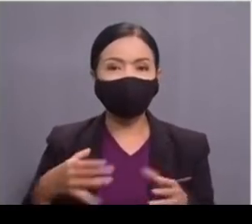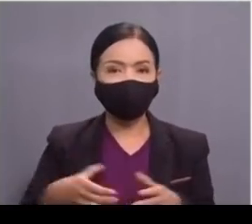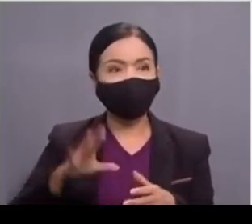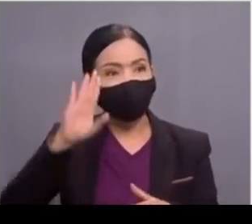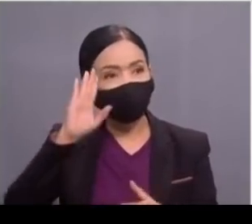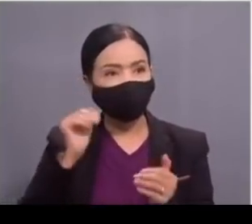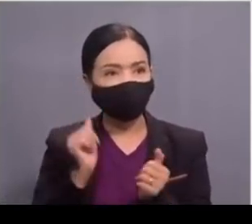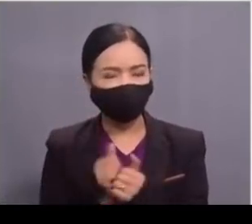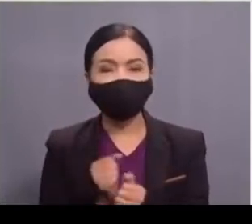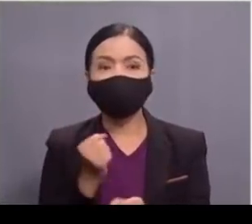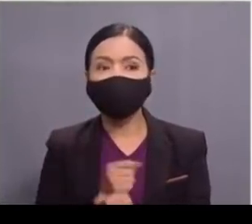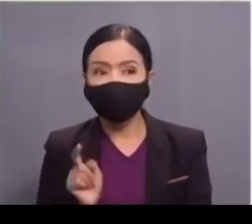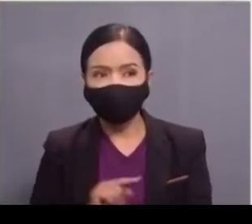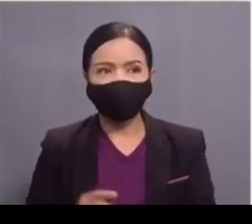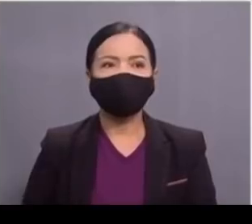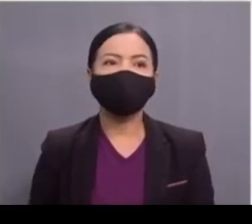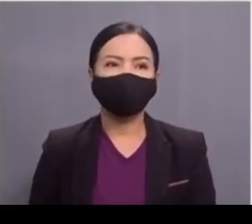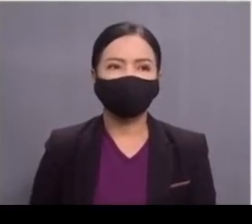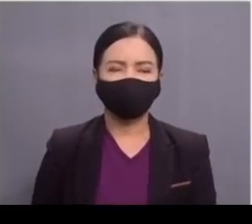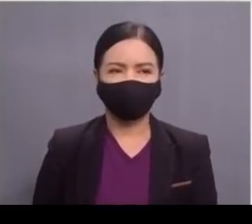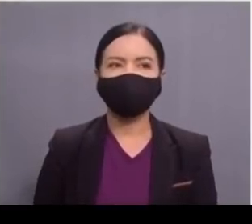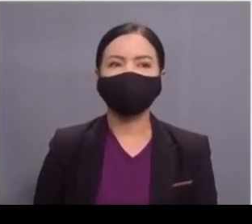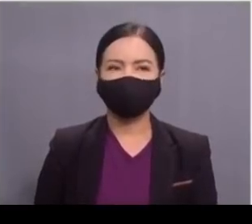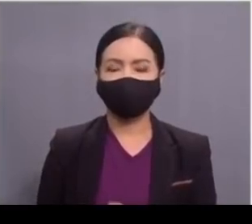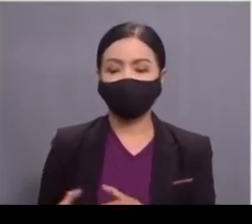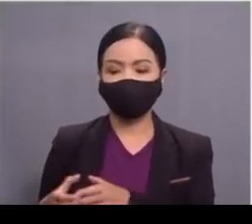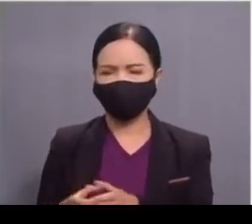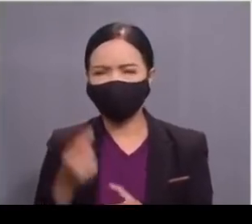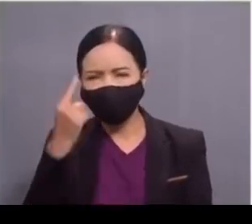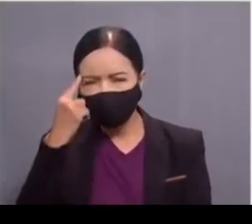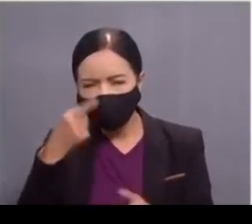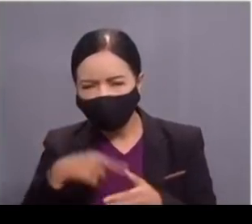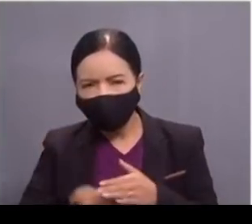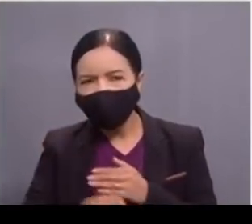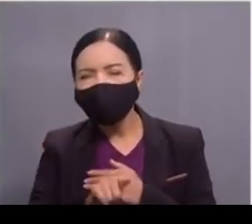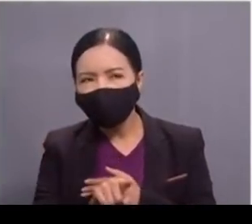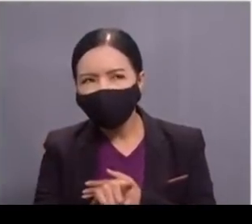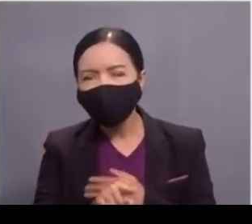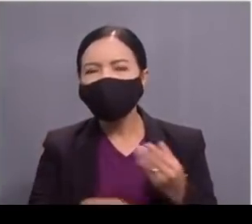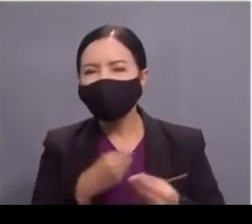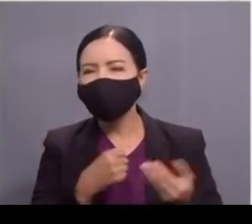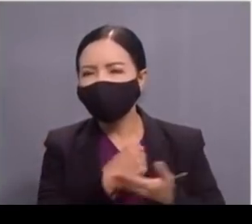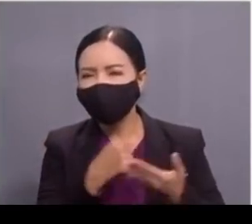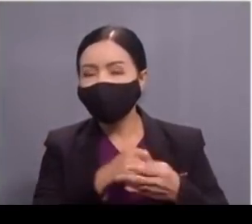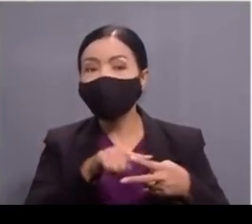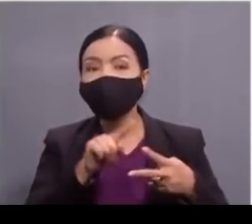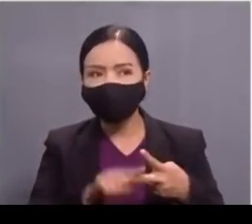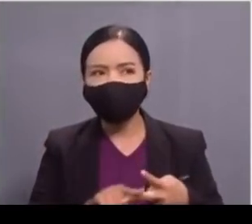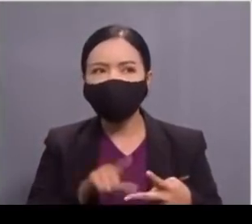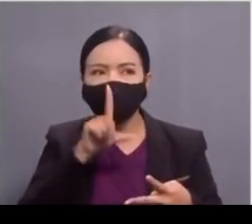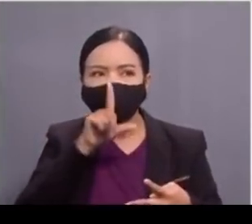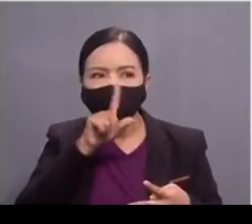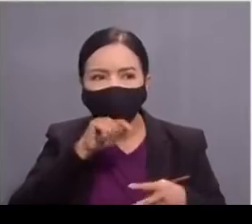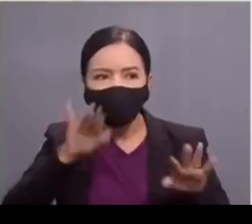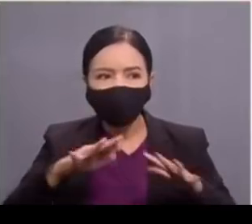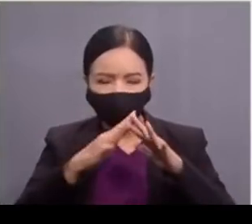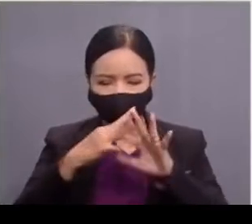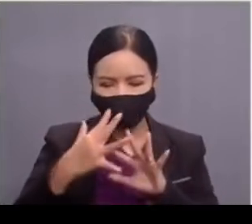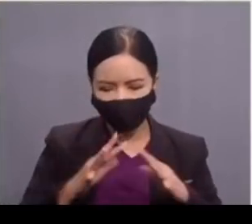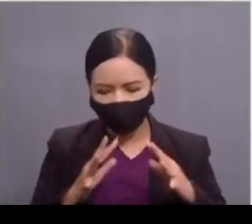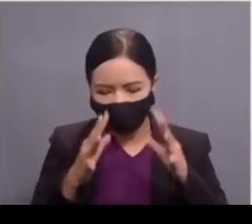ขาซ้อนแผนเลยค่ะคุณผู้ชมคือคนที่เขาจะจับเนี่ยเขาสืบมานานแล้วว่าเป็นนักค้ายาและเป็นนักเล่นนกกรงหัวจุ